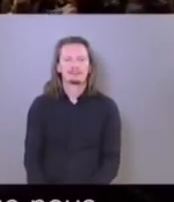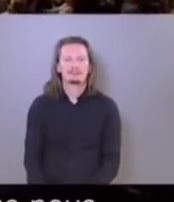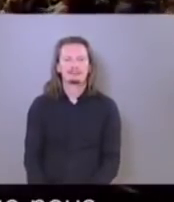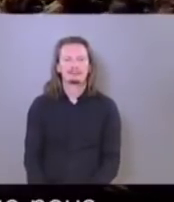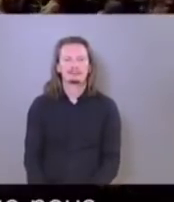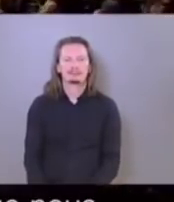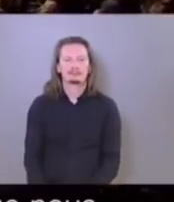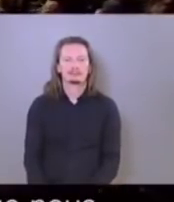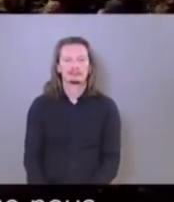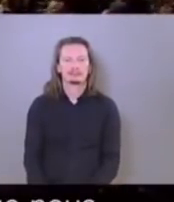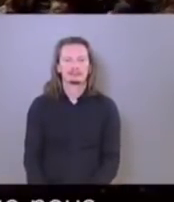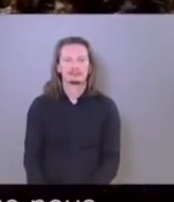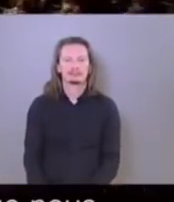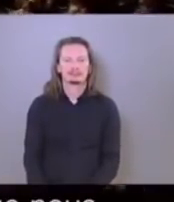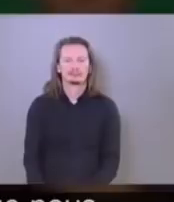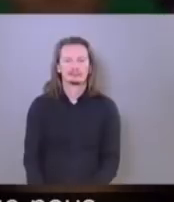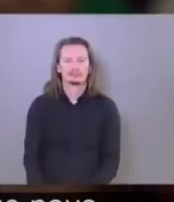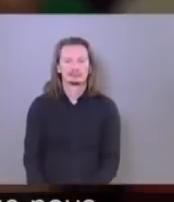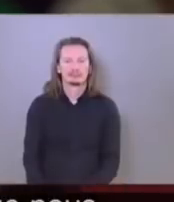Après ça,